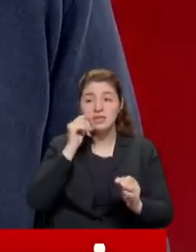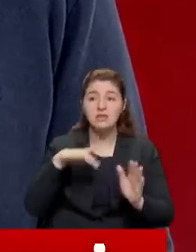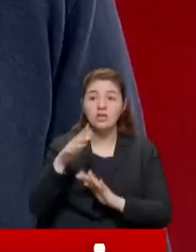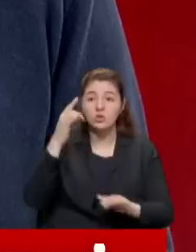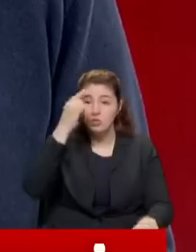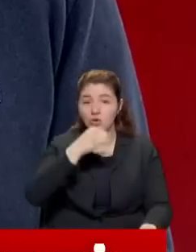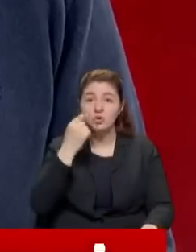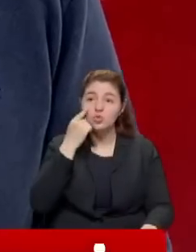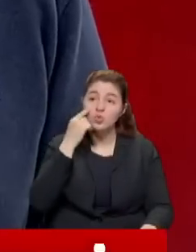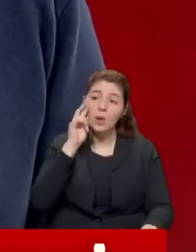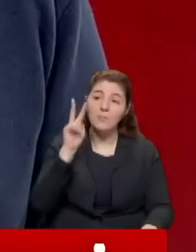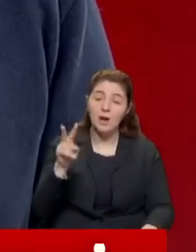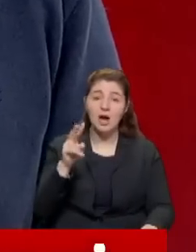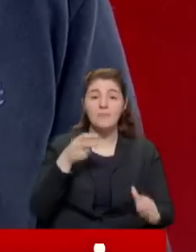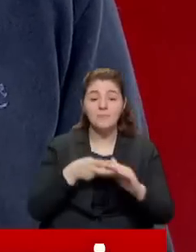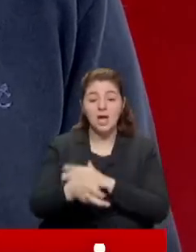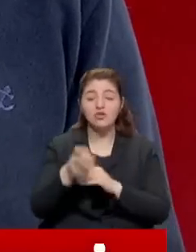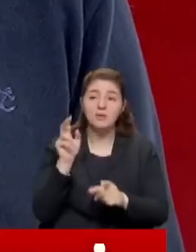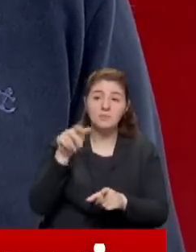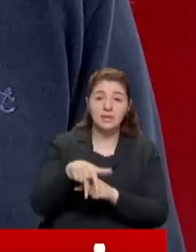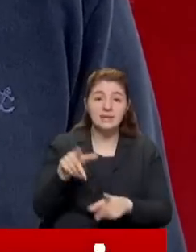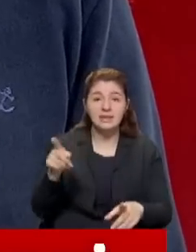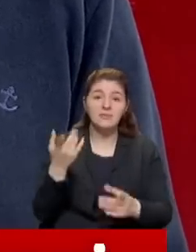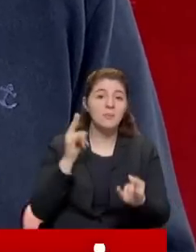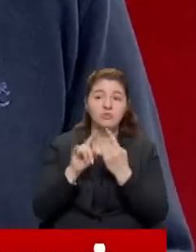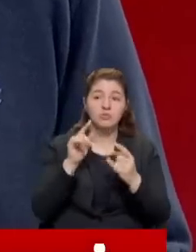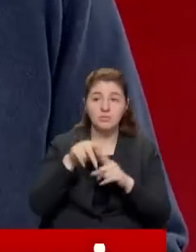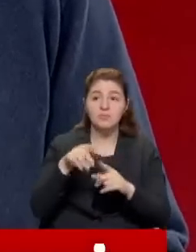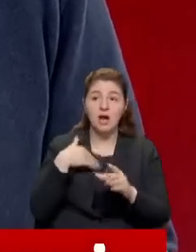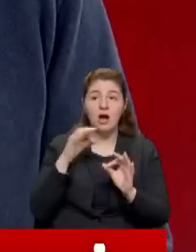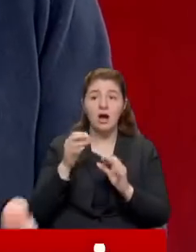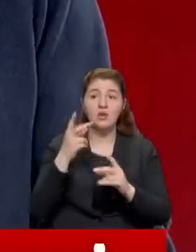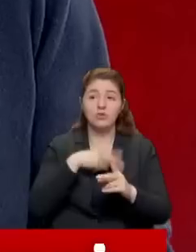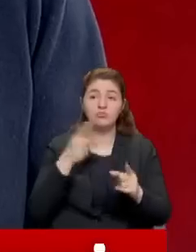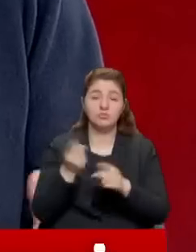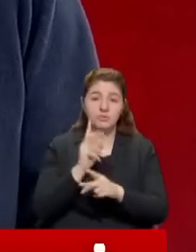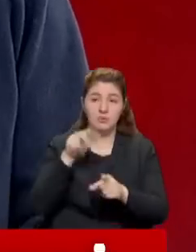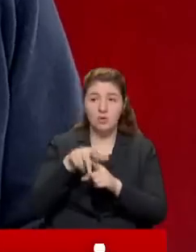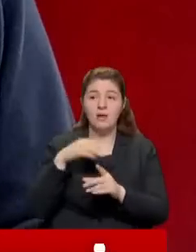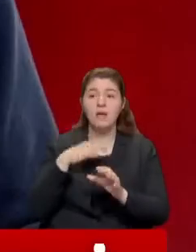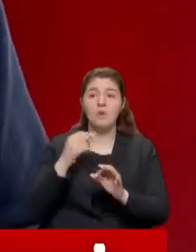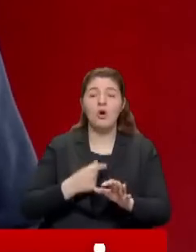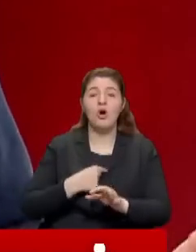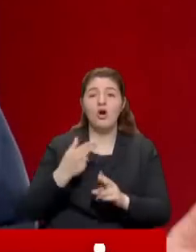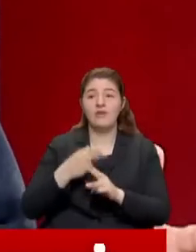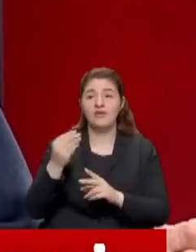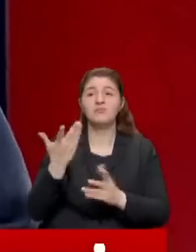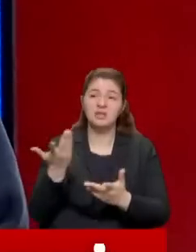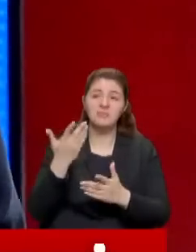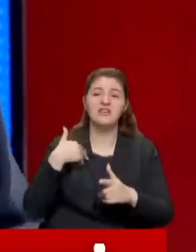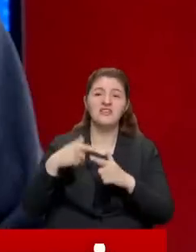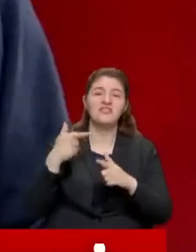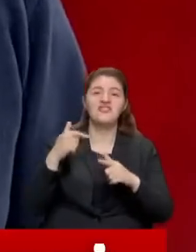gözlerine, yüzlerine bak. Metroya, metrobüse bindiğin zaman, ben hala toplu ulaşım kullanıyorum, onun için bu örneği veriyorum. Fox'a gelirken hoş